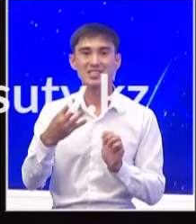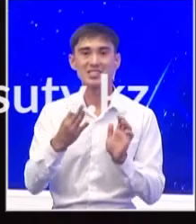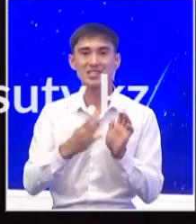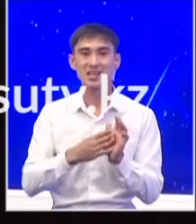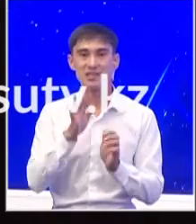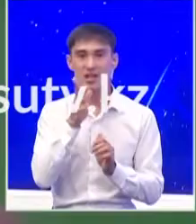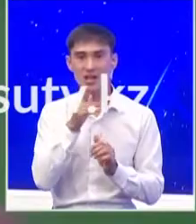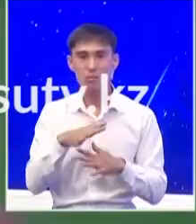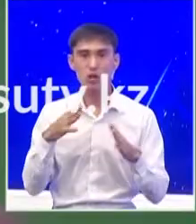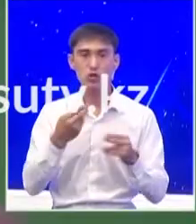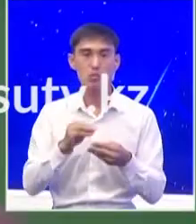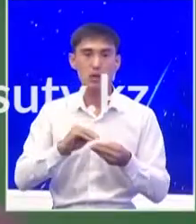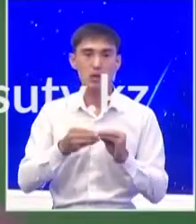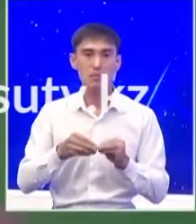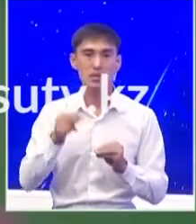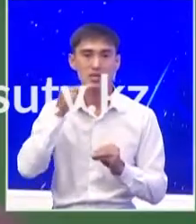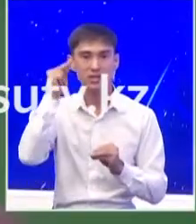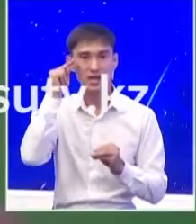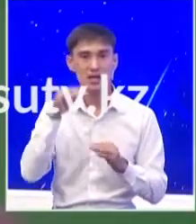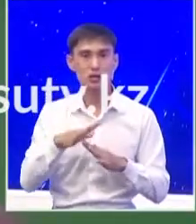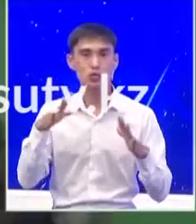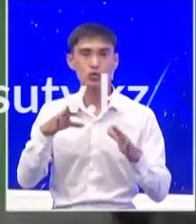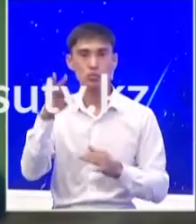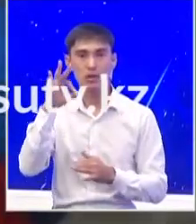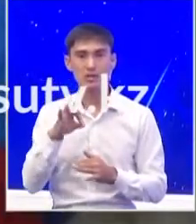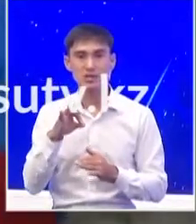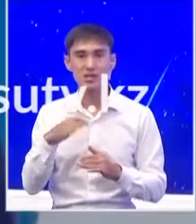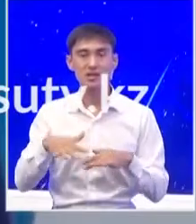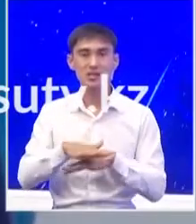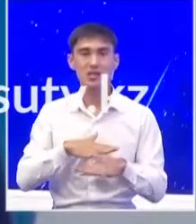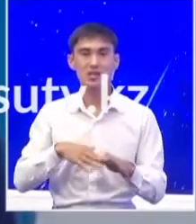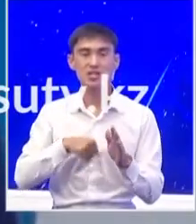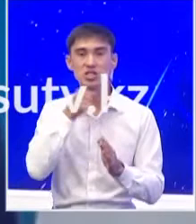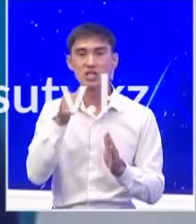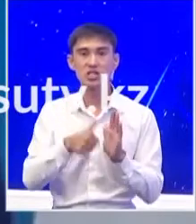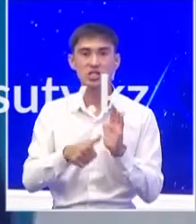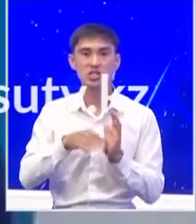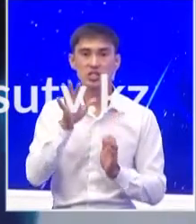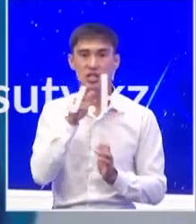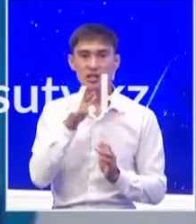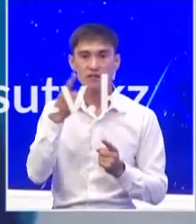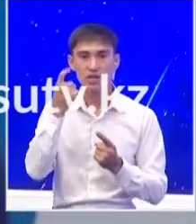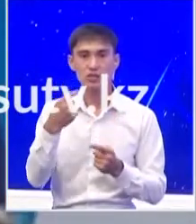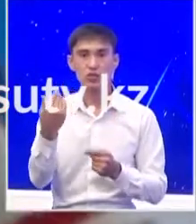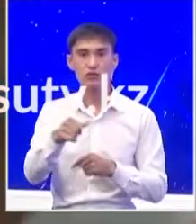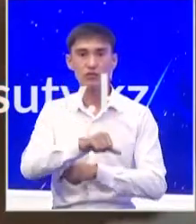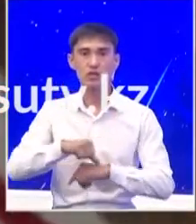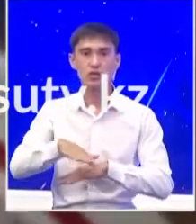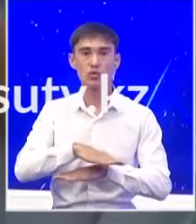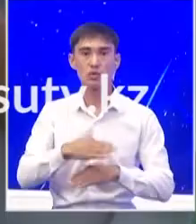проблемой для КНР остается растущий процент населения старше 60 лет. Выяснилось, что на его территории